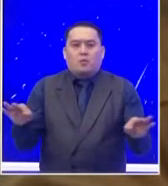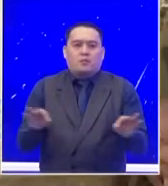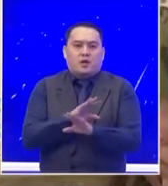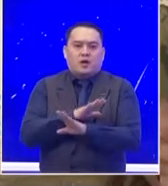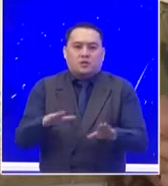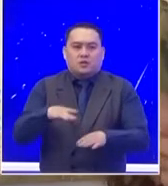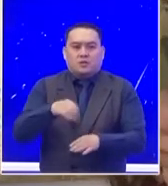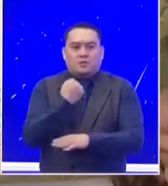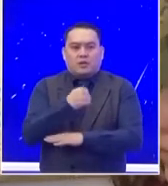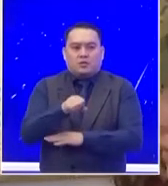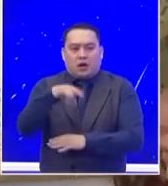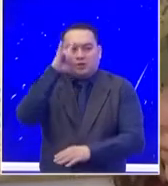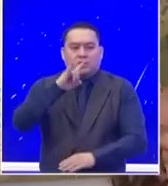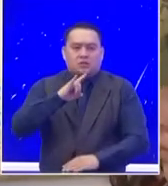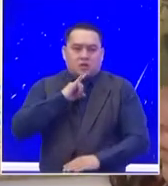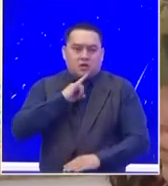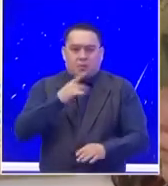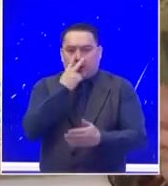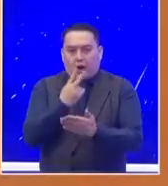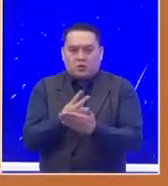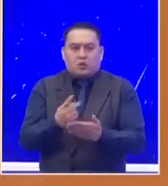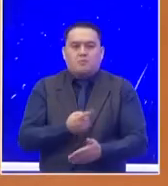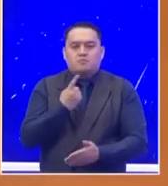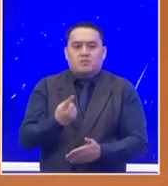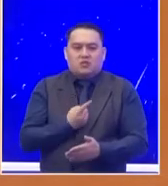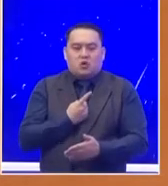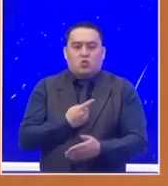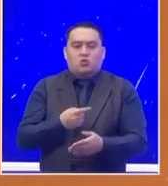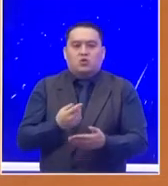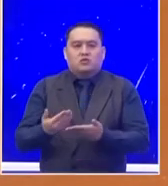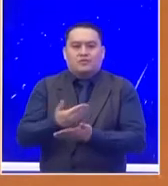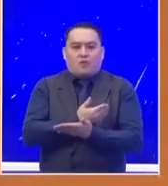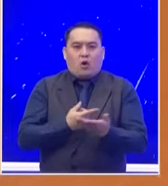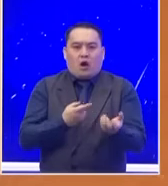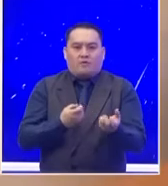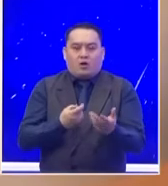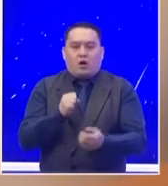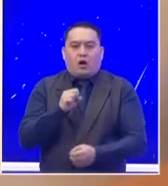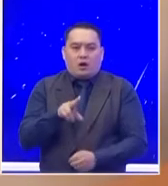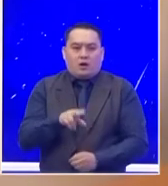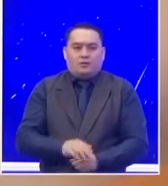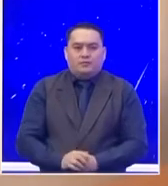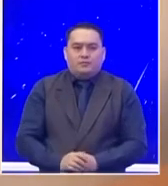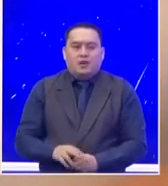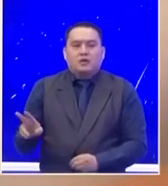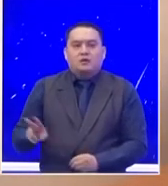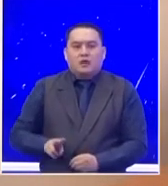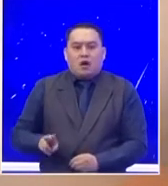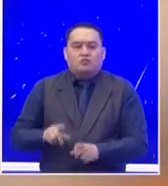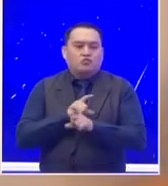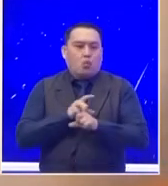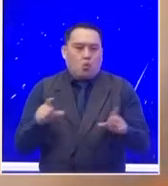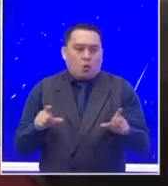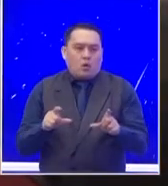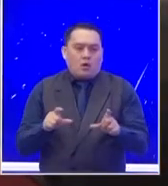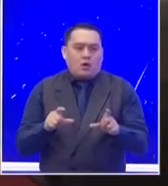«Алга, Казахстан» и «Катюша», а также продемонстрировали мастерскую разборку и сборку легендарного автомата Калашникова. Директор Талдыкурганской средней школы